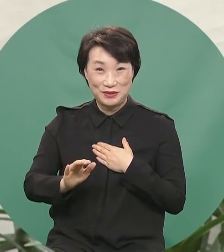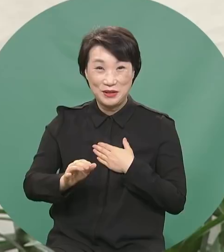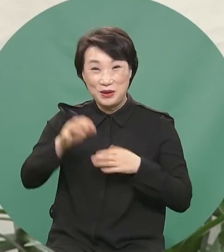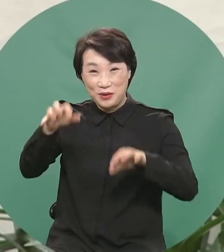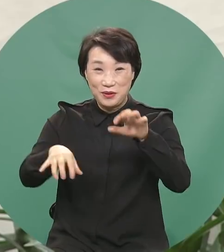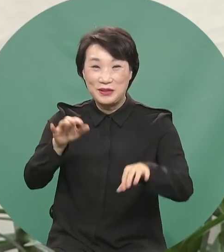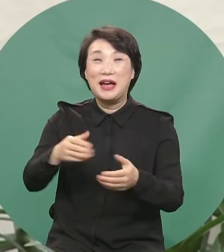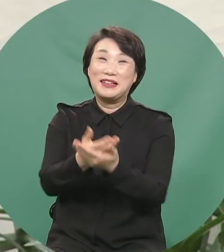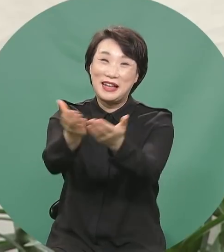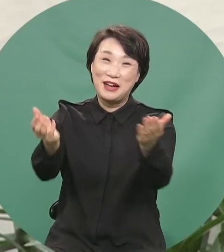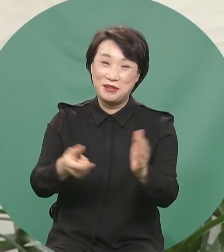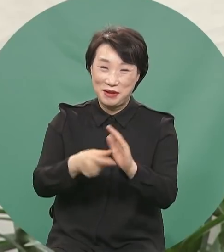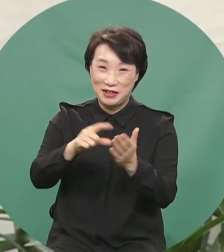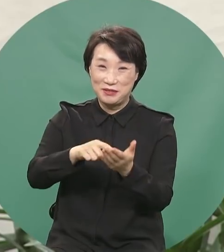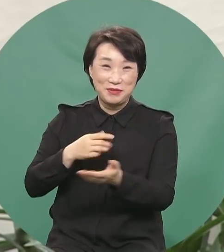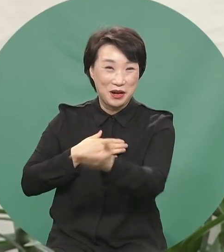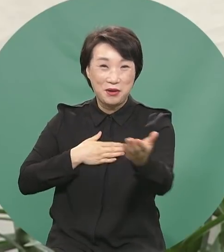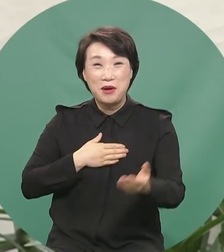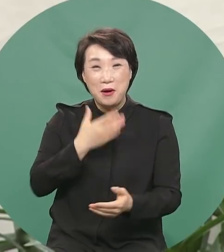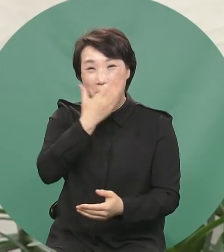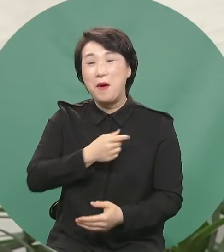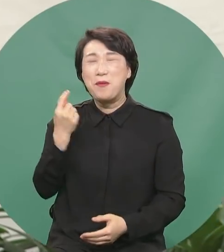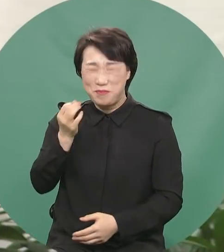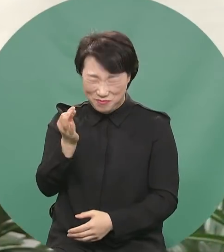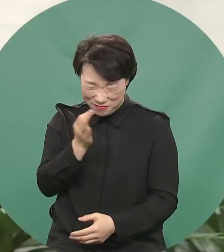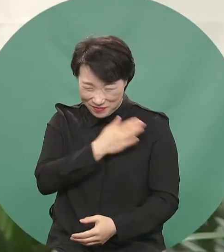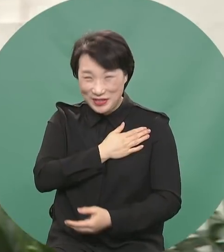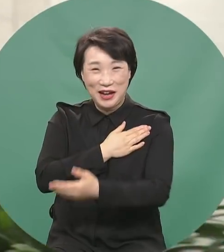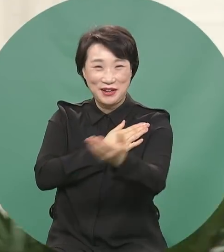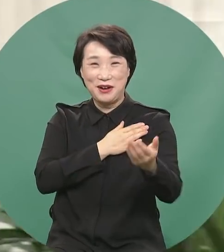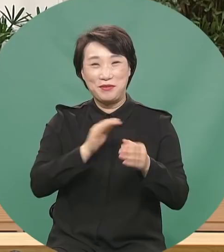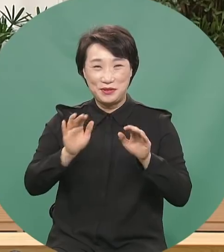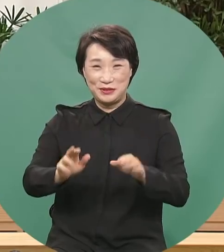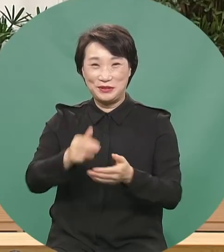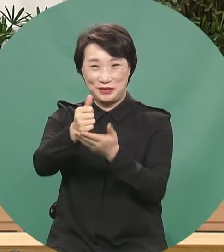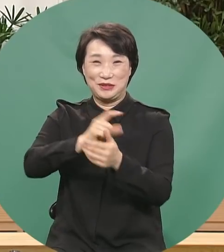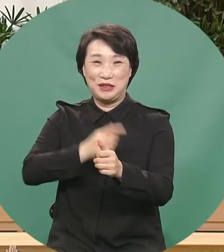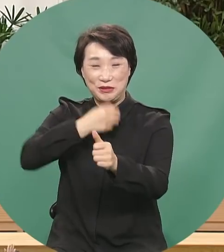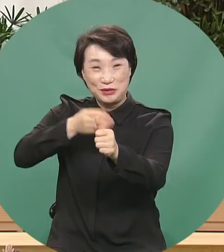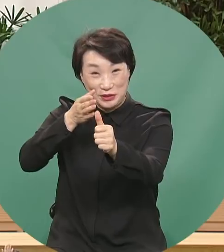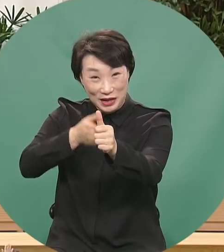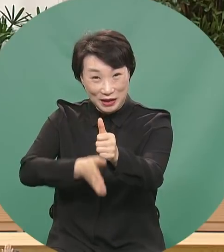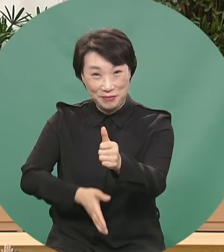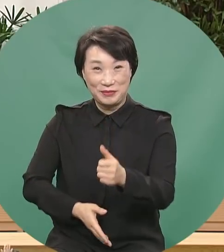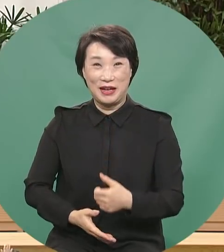만방에게 나눠줄 만큼 복음의 부자가 되기를 주님의 이름으로